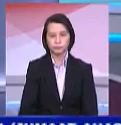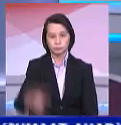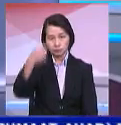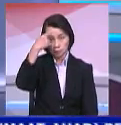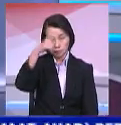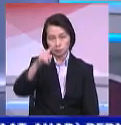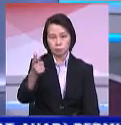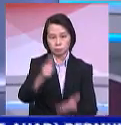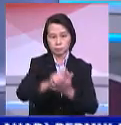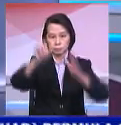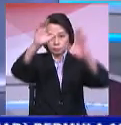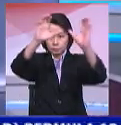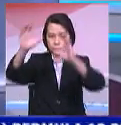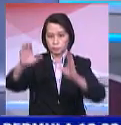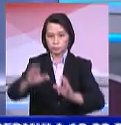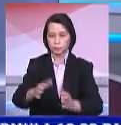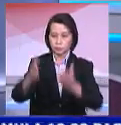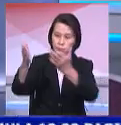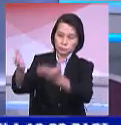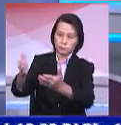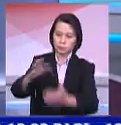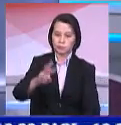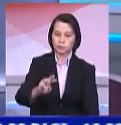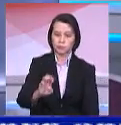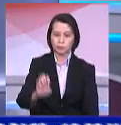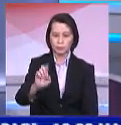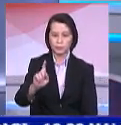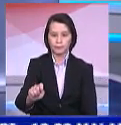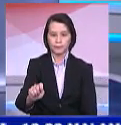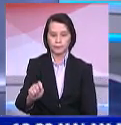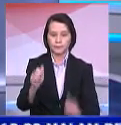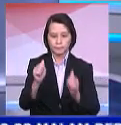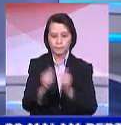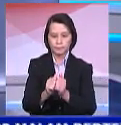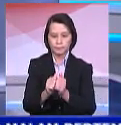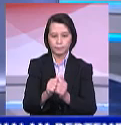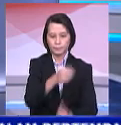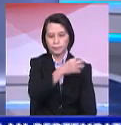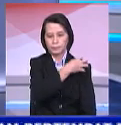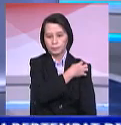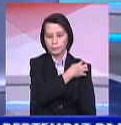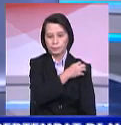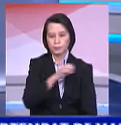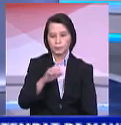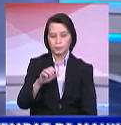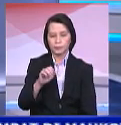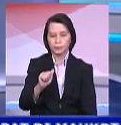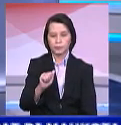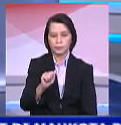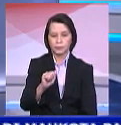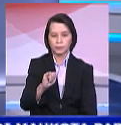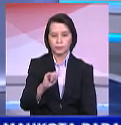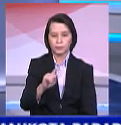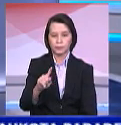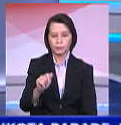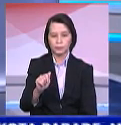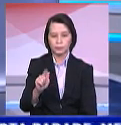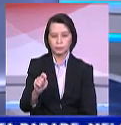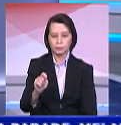Untuk laporan cuaca, kita berlintas langsung ke Jabatan Meteorologi bersama-sama pegawainya Abdul Aizan. Baik, silakan.